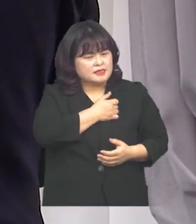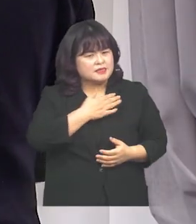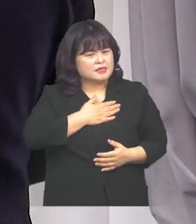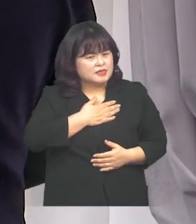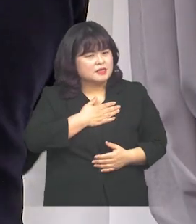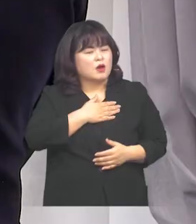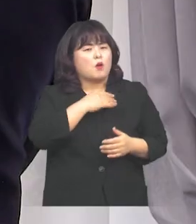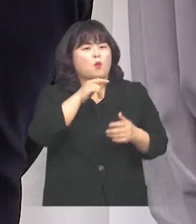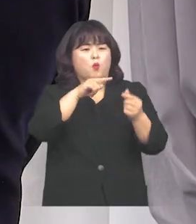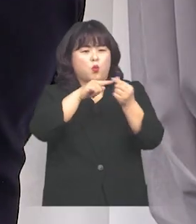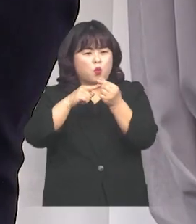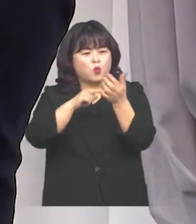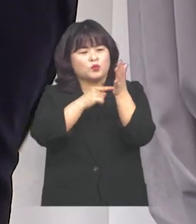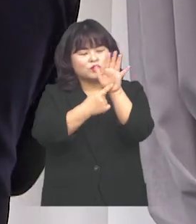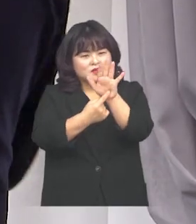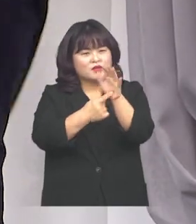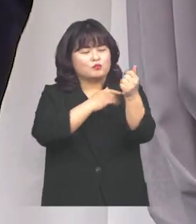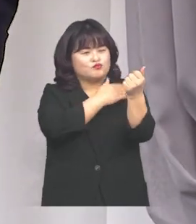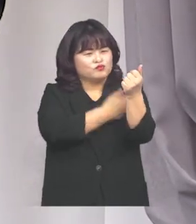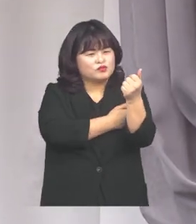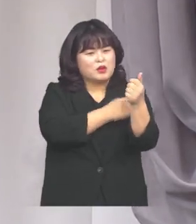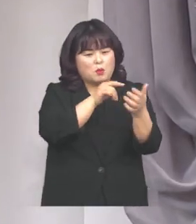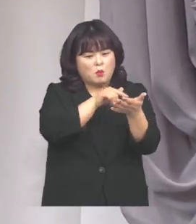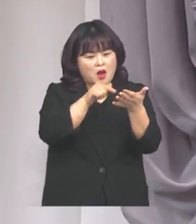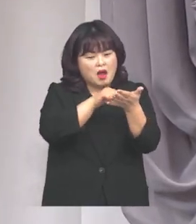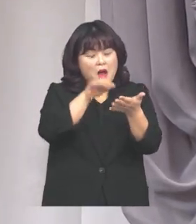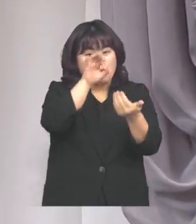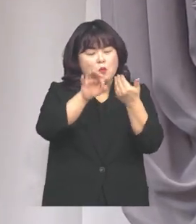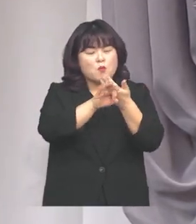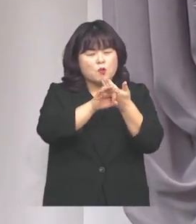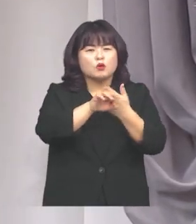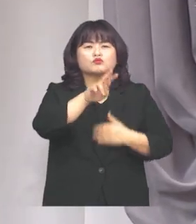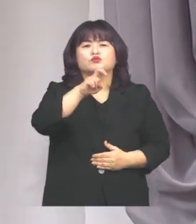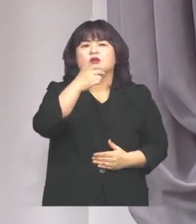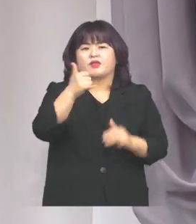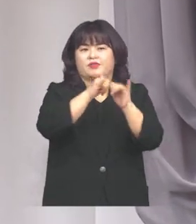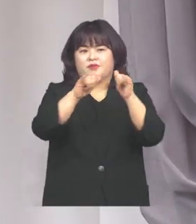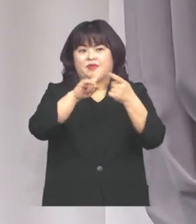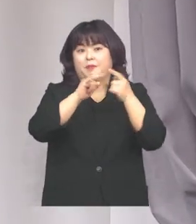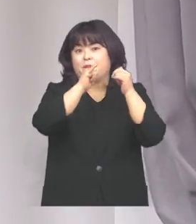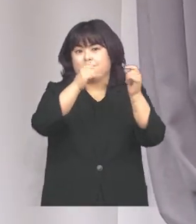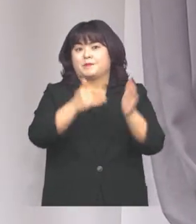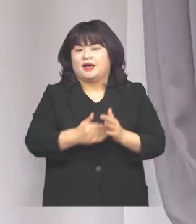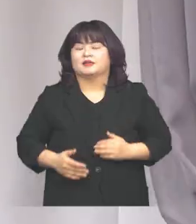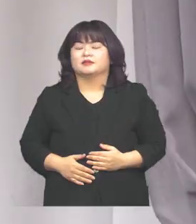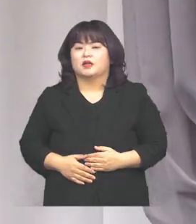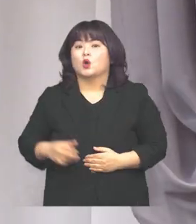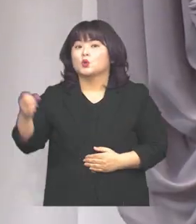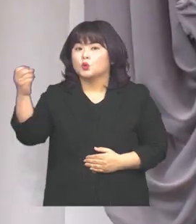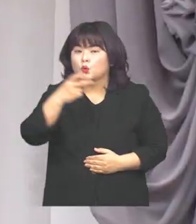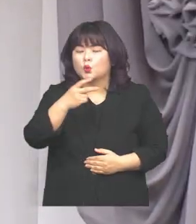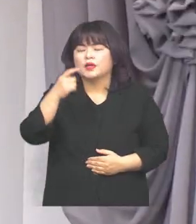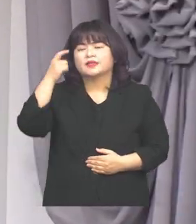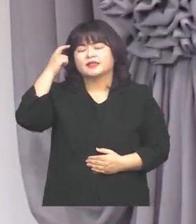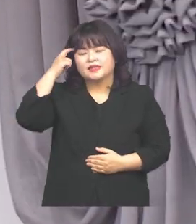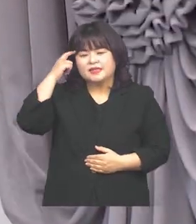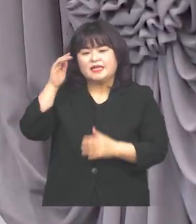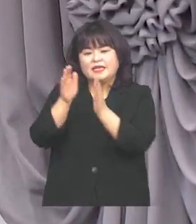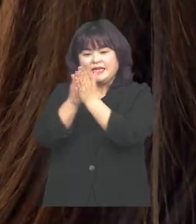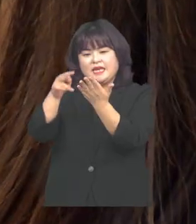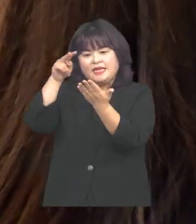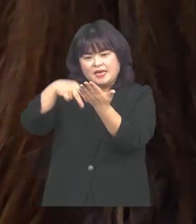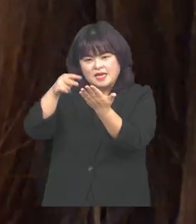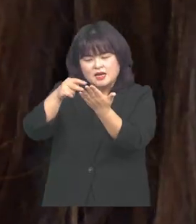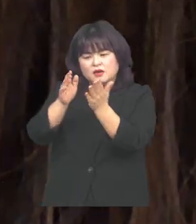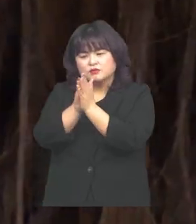이해도와 감정, 표현, 문장력 등을 기준으로 총 26편이 수상작에 선정됐습니다. 또 책을 읽고